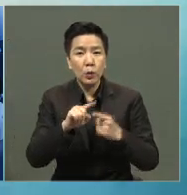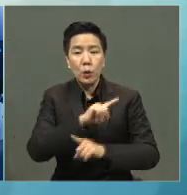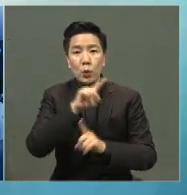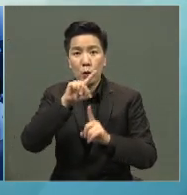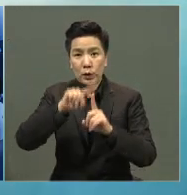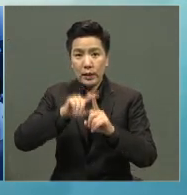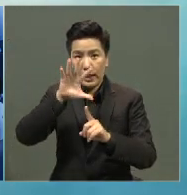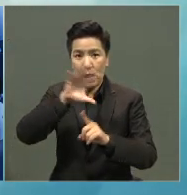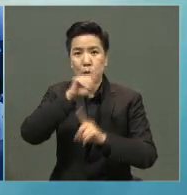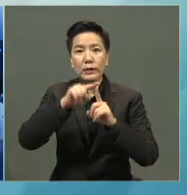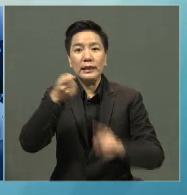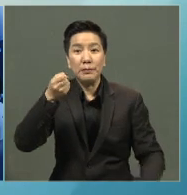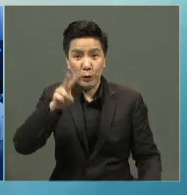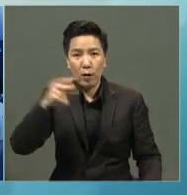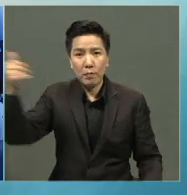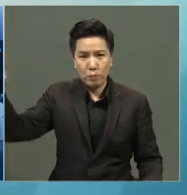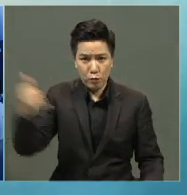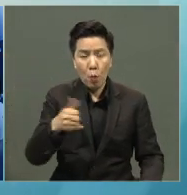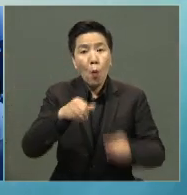12กับมาแล้วก็อยู่ยาว